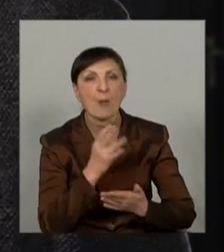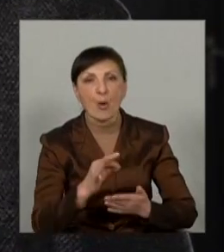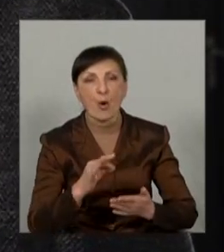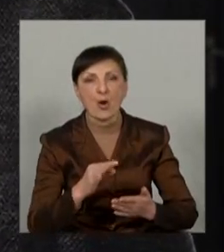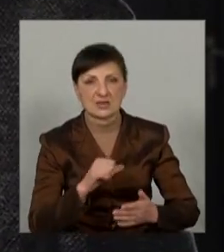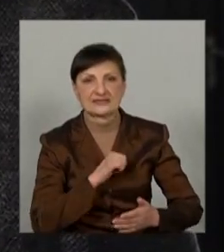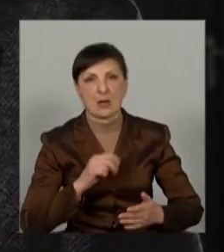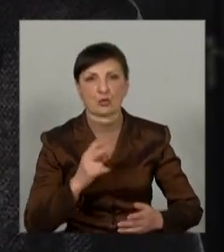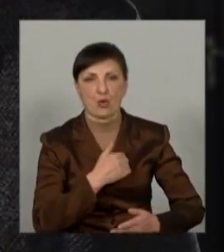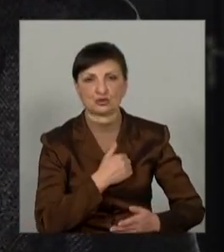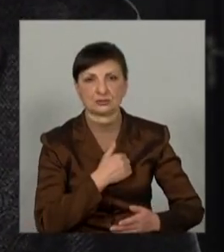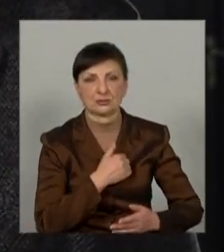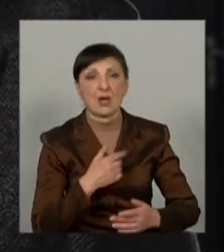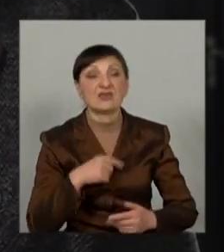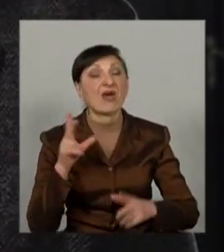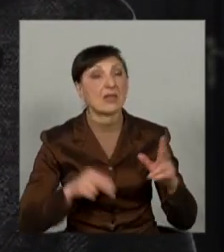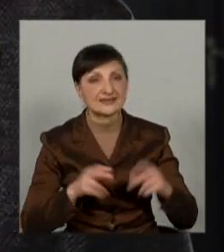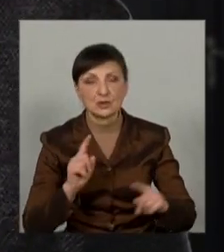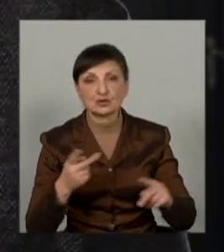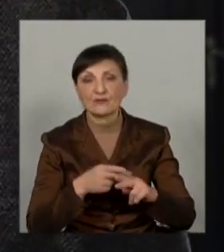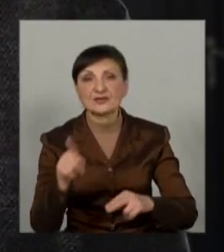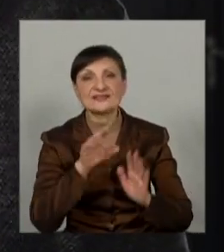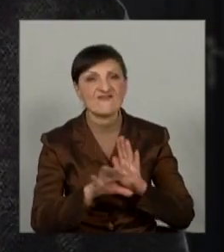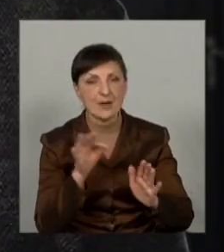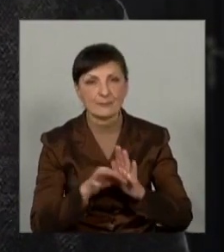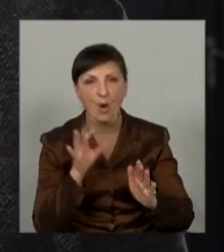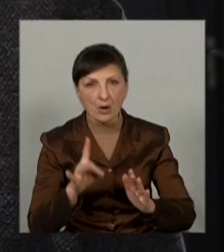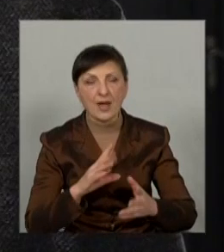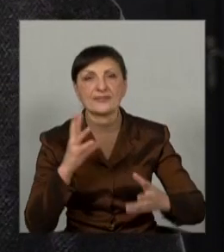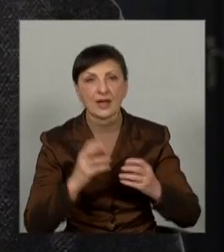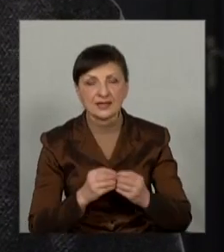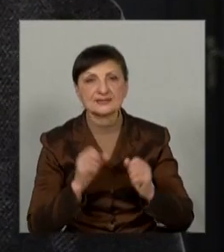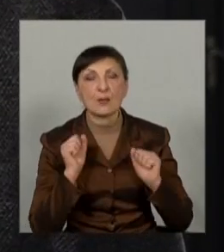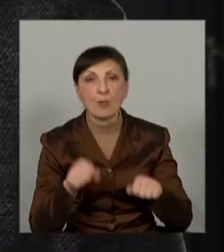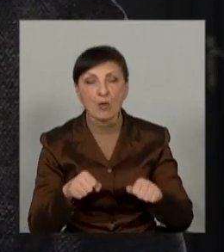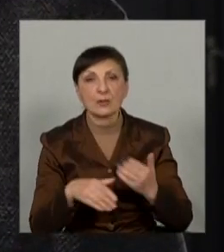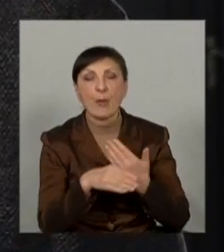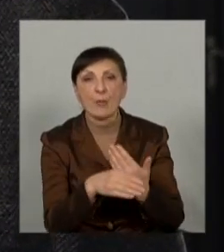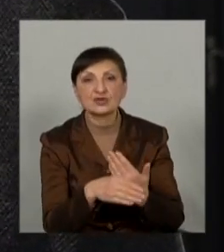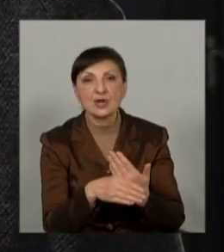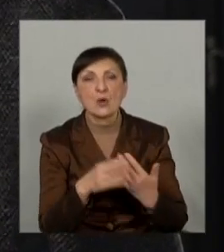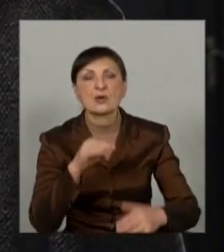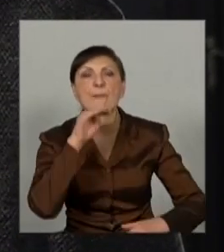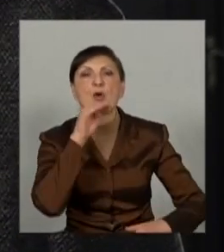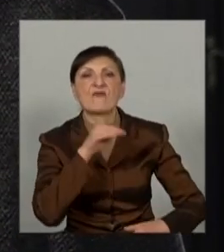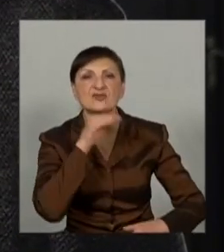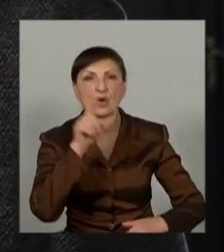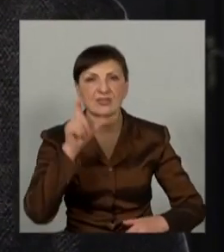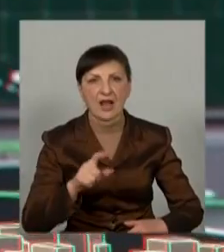мажоритарной системе. Я вообще надеюсь, что вот эти выборы наконец-то начнут формировать процесс формирования профессиональных